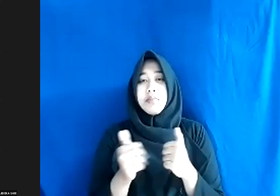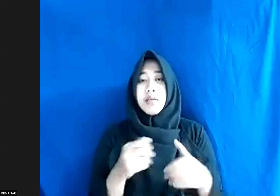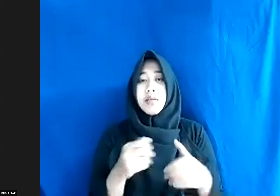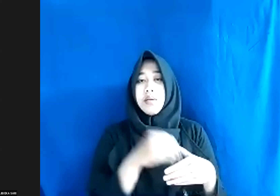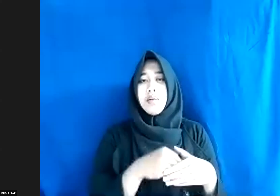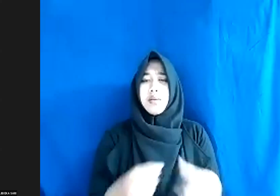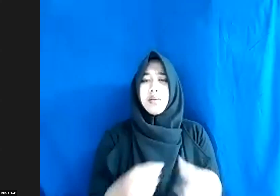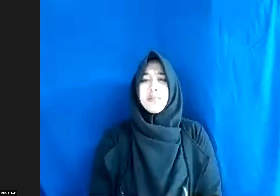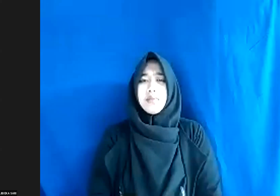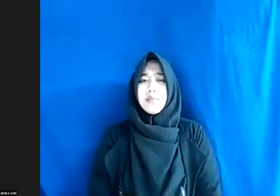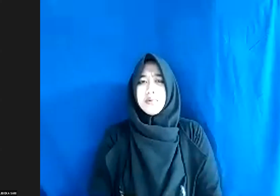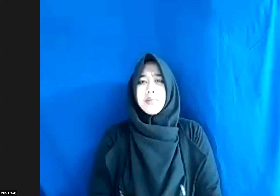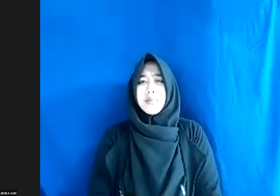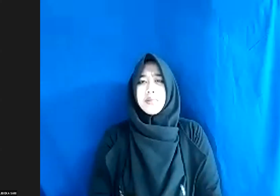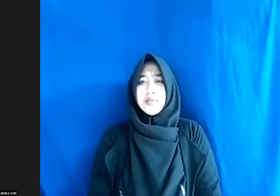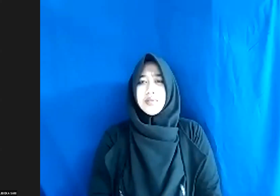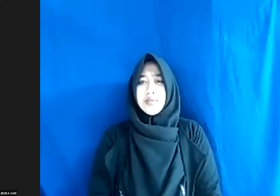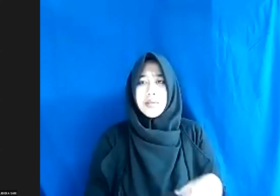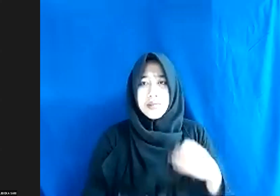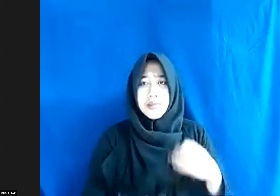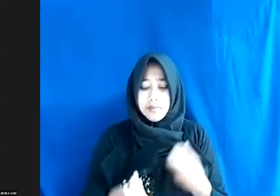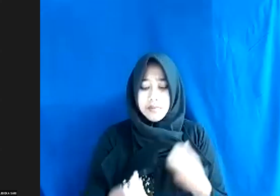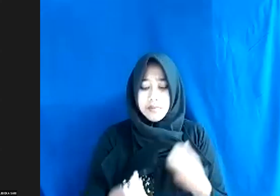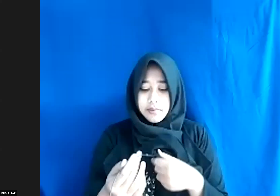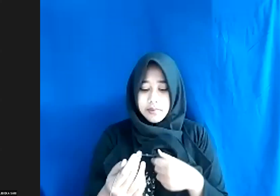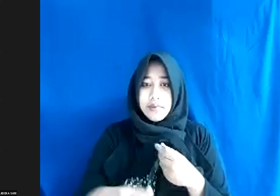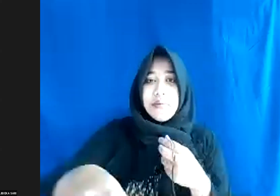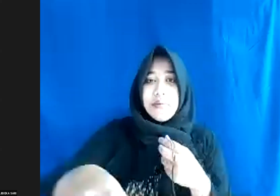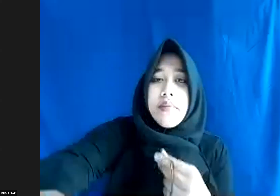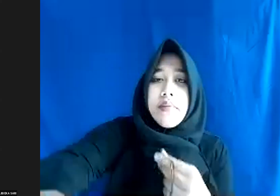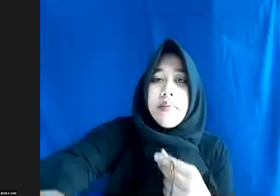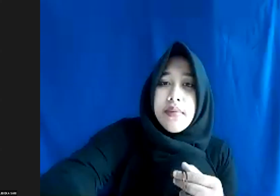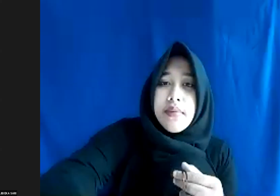Terima kasih, saya akan saya akan stop